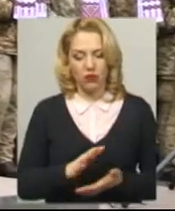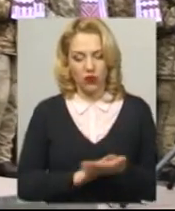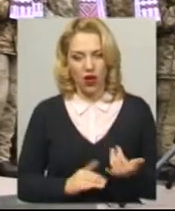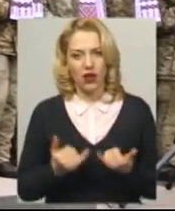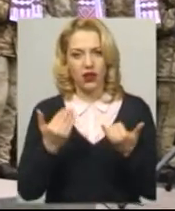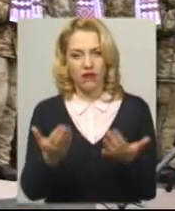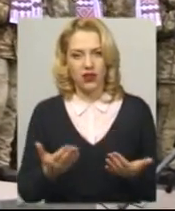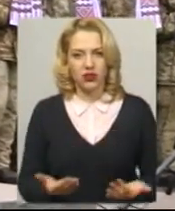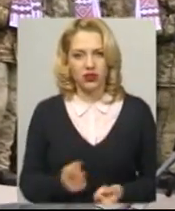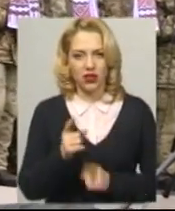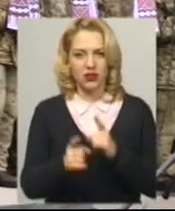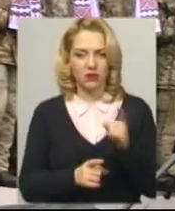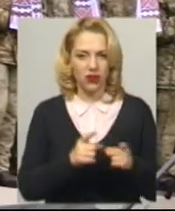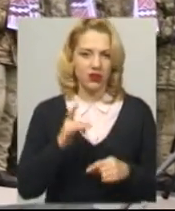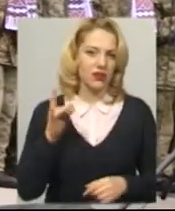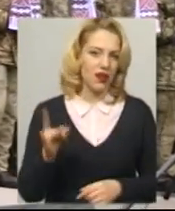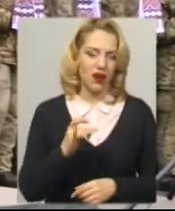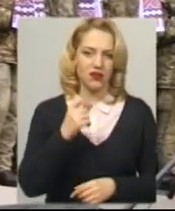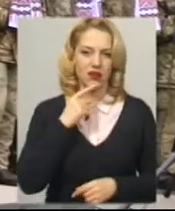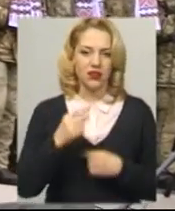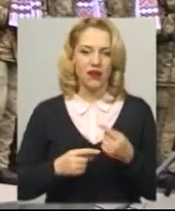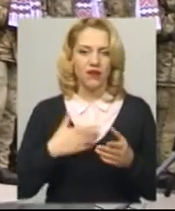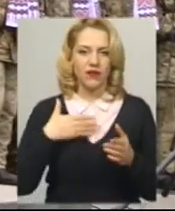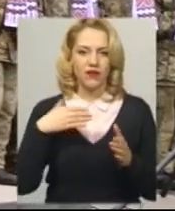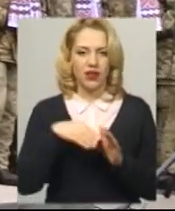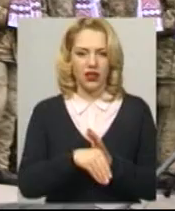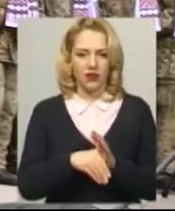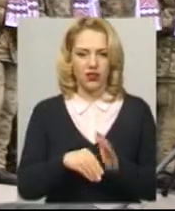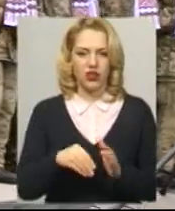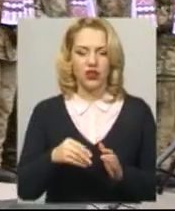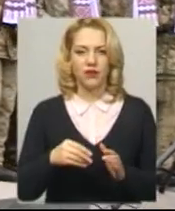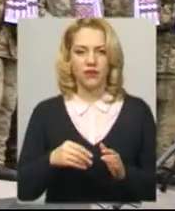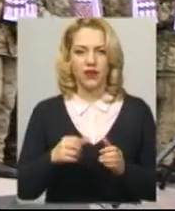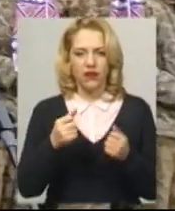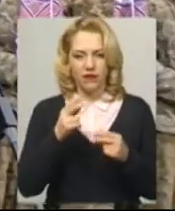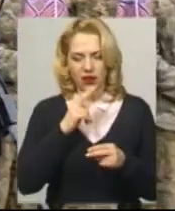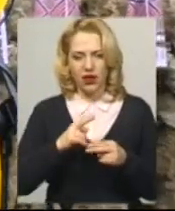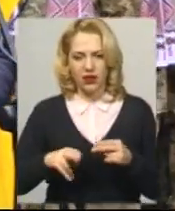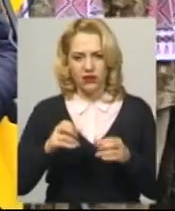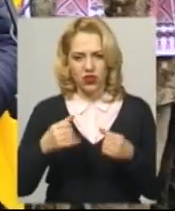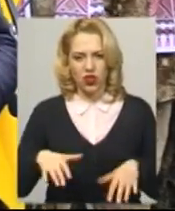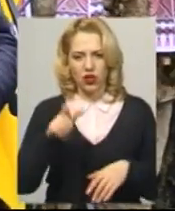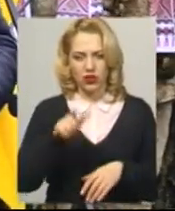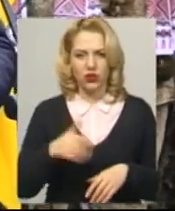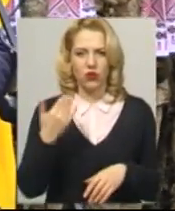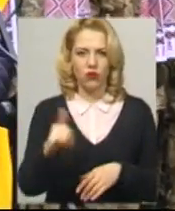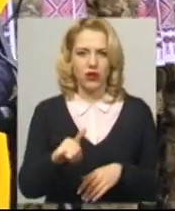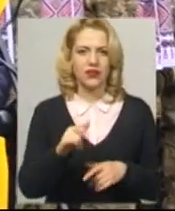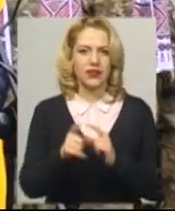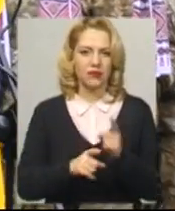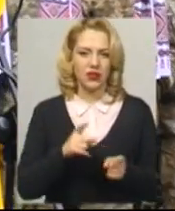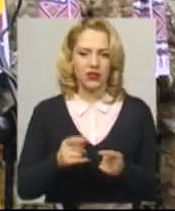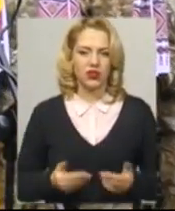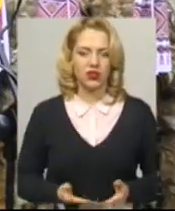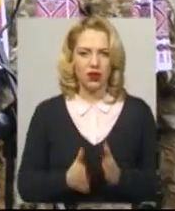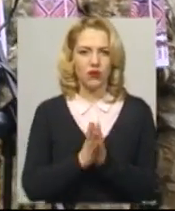назавжди. Втративши найріднішу людину, ви змінили своє життя. Прошу всіх нас зараз